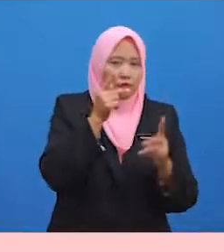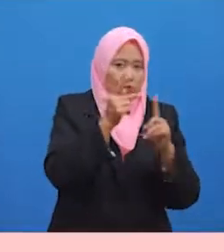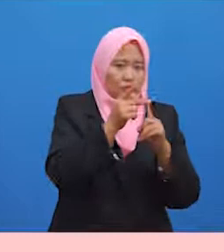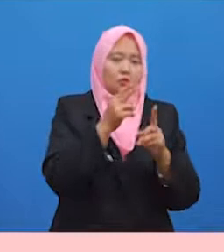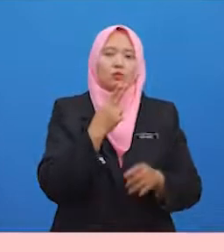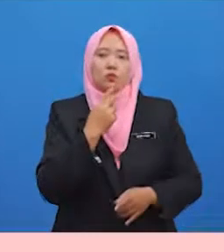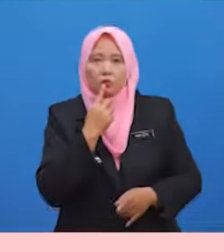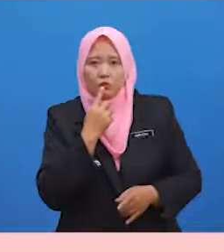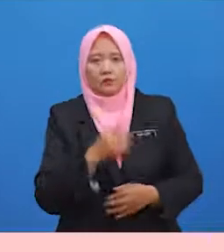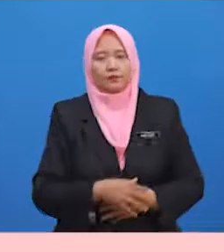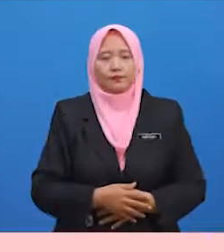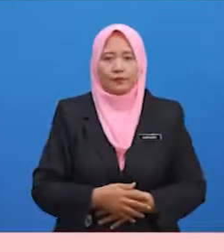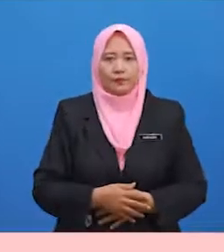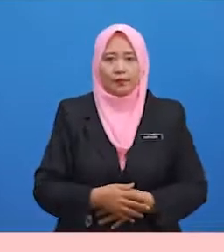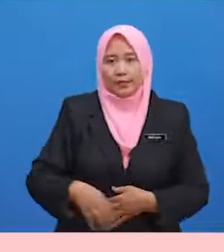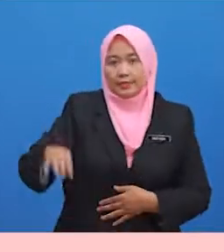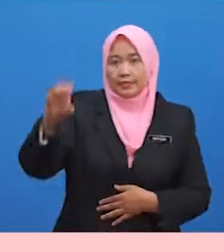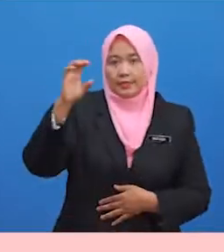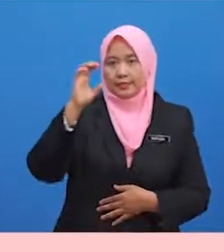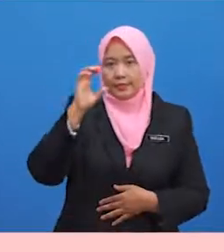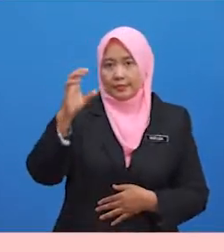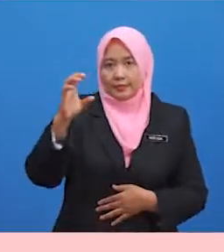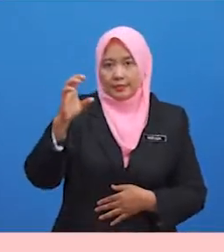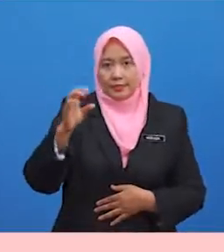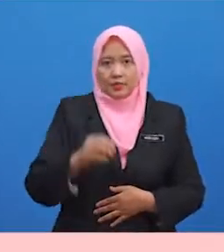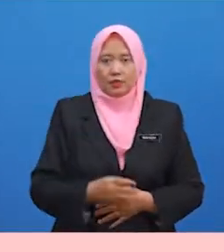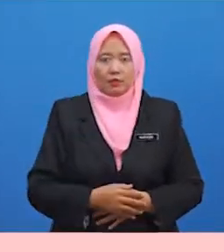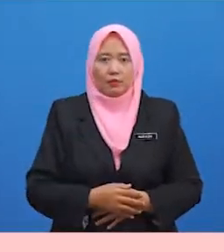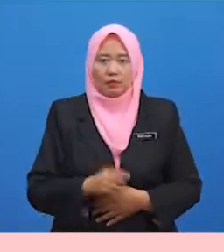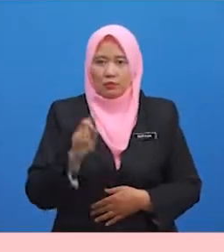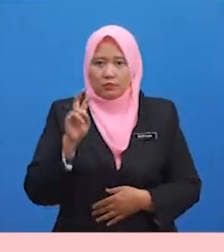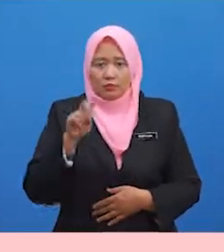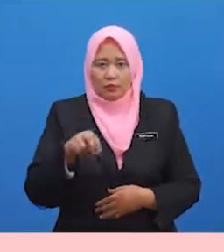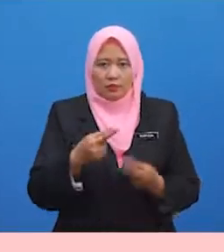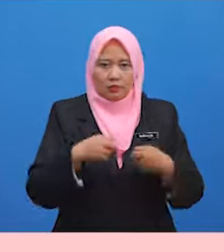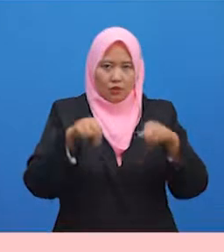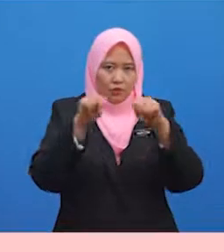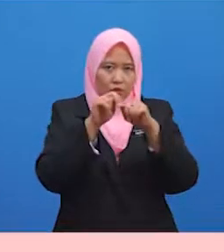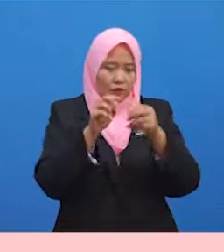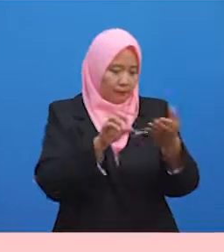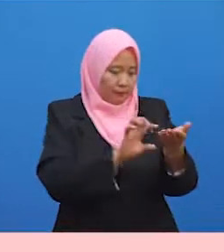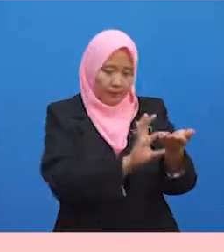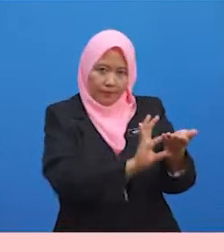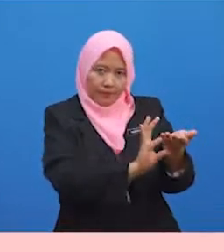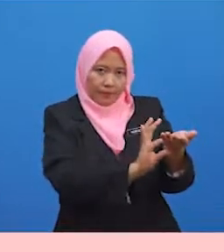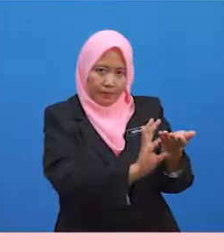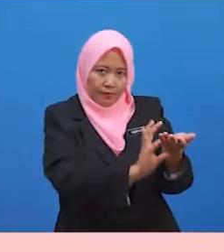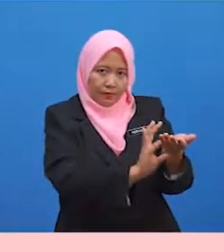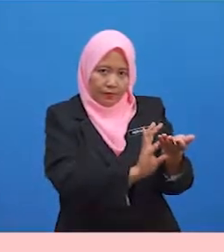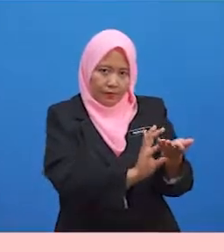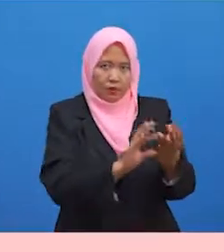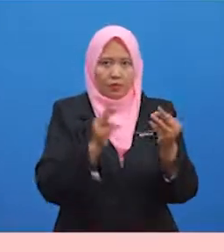C ataupun circulation memerlukan penilai memeriksa denyutan nadi mangsa. Periksa denyutan nadi